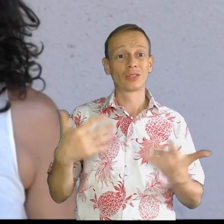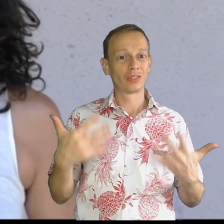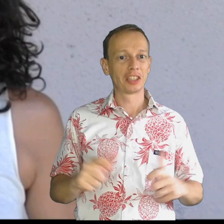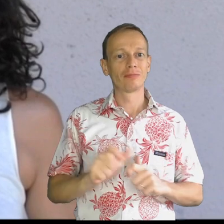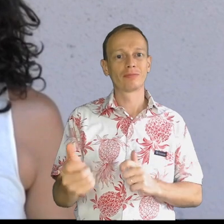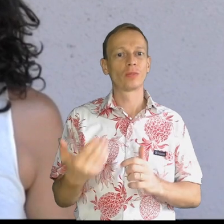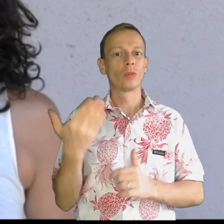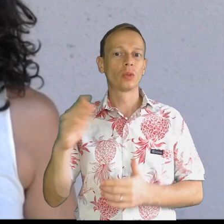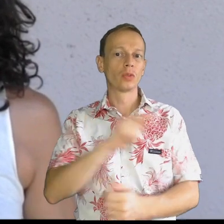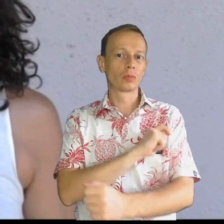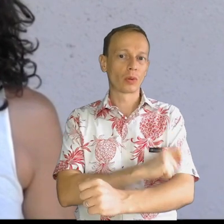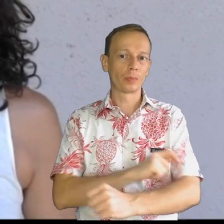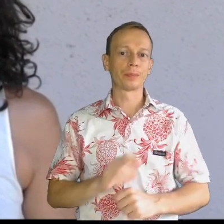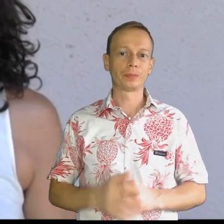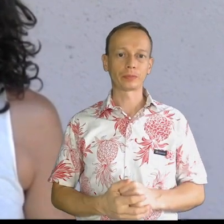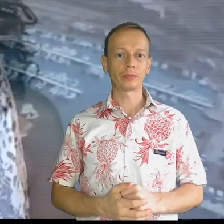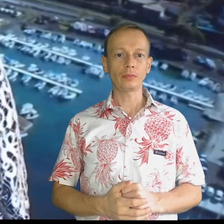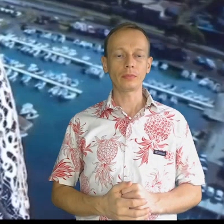c'est notre cycle de danse qui vient de se terminer.